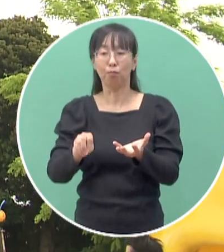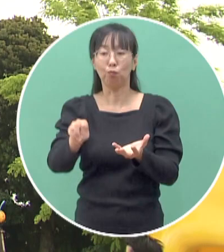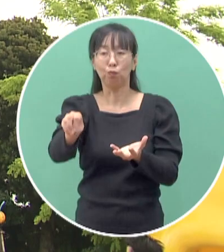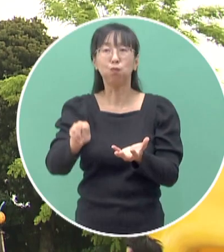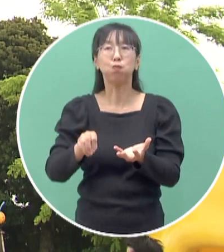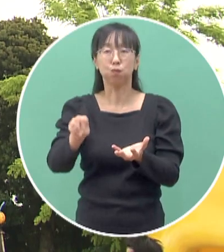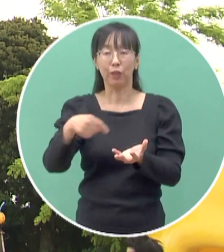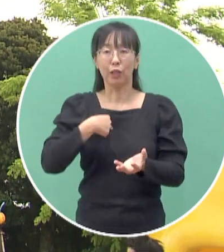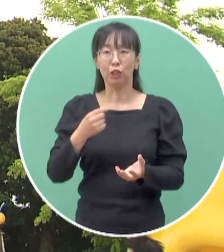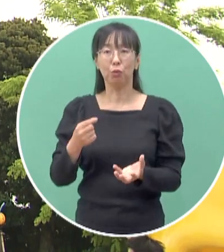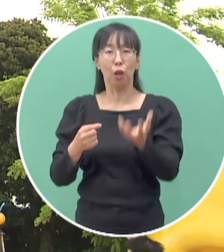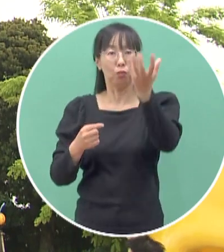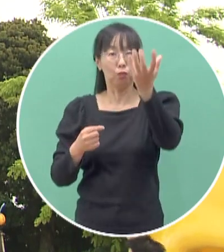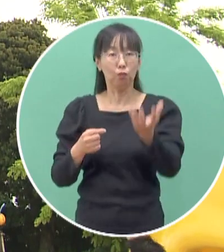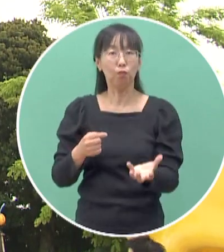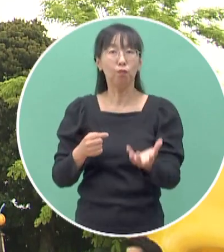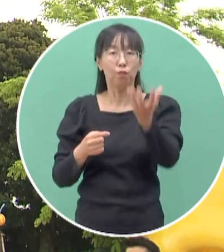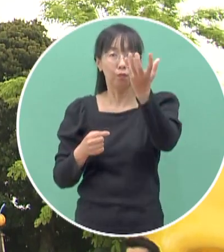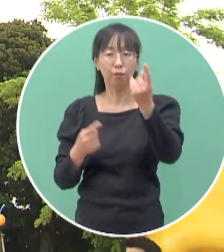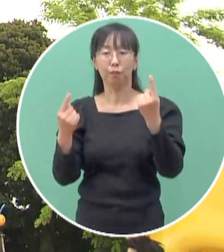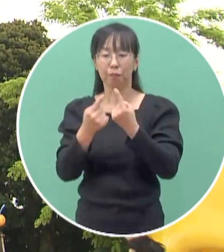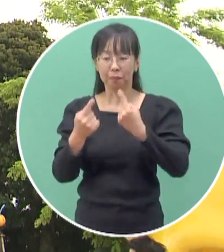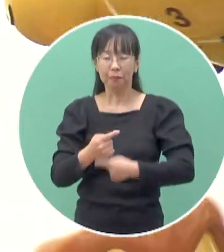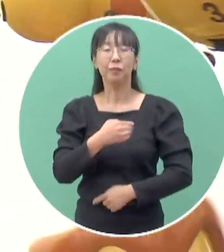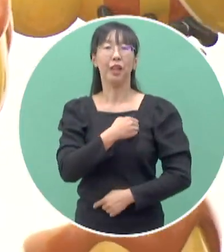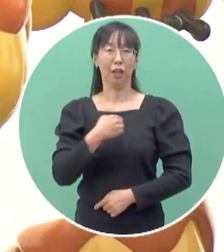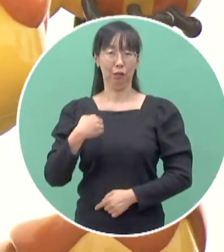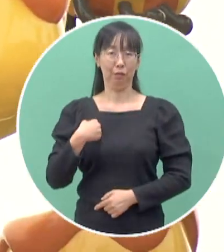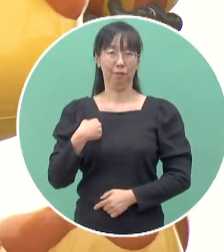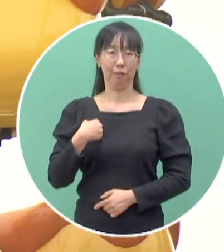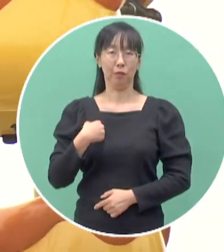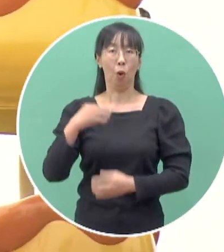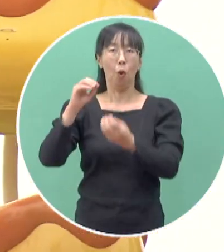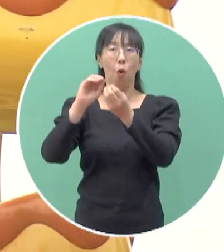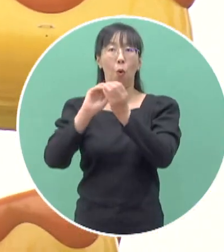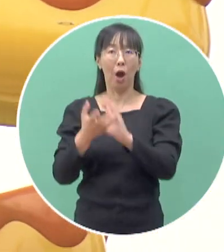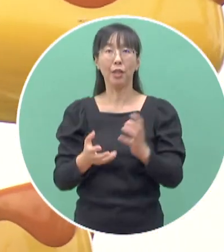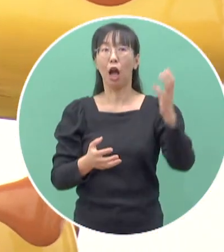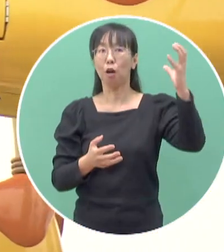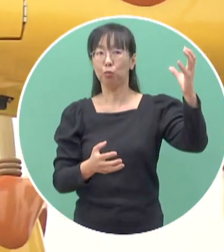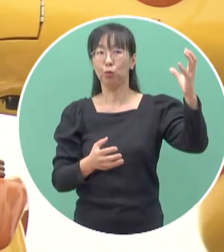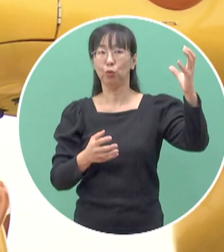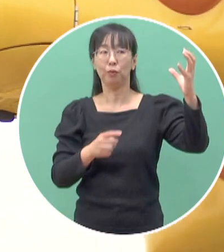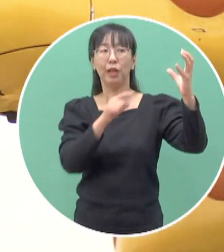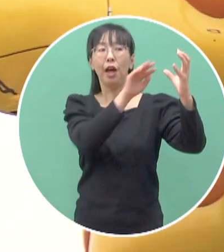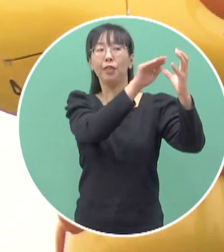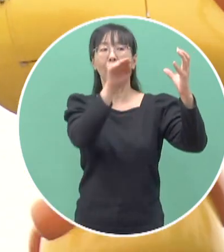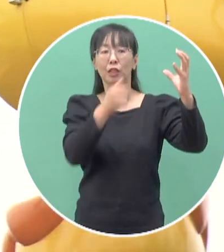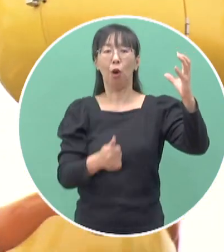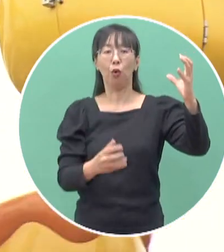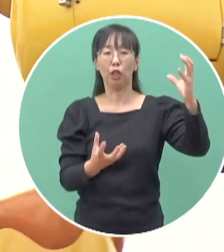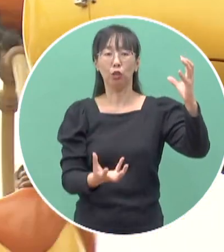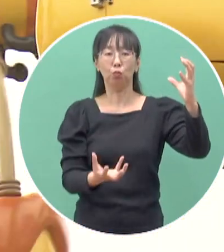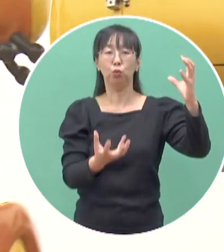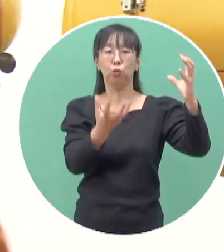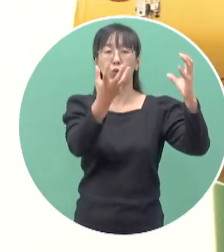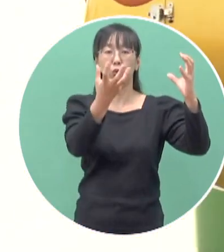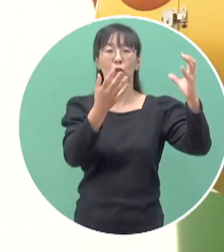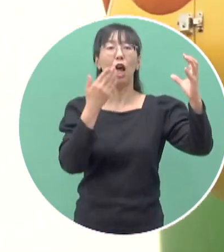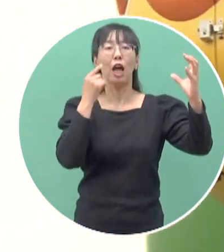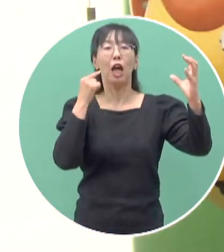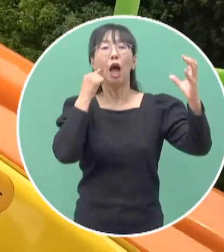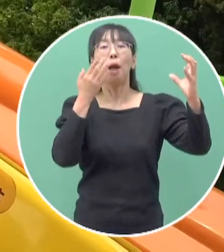ると自分で変えることができます。そしてお花の前に来た時に同じ高さにすると蜜をゲ